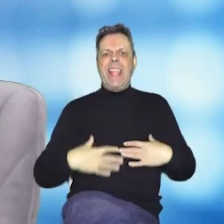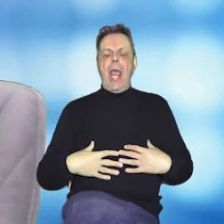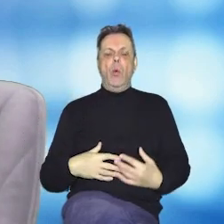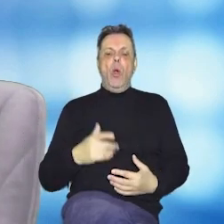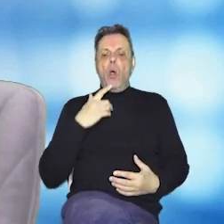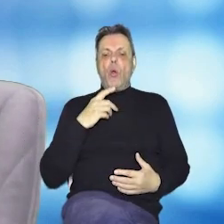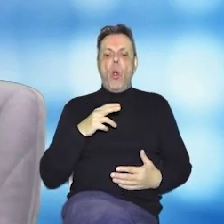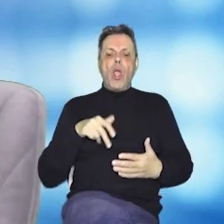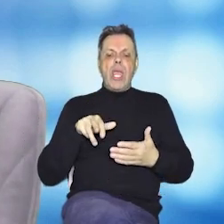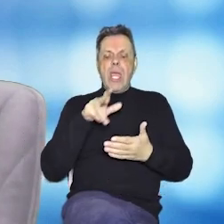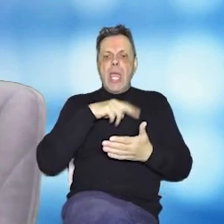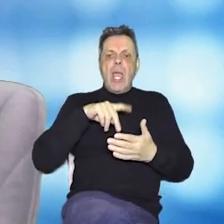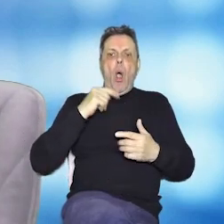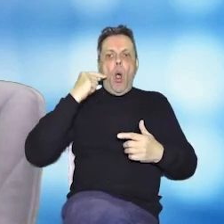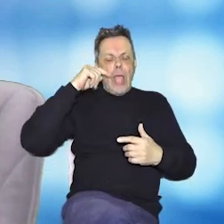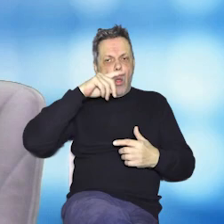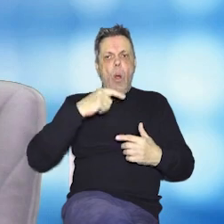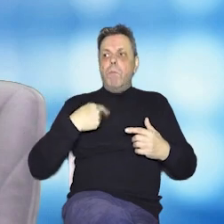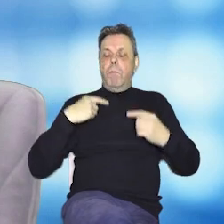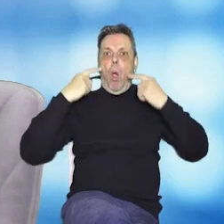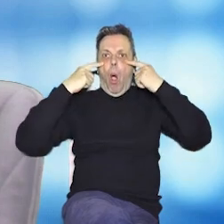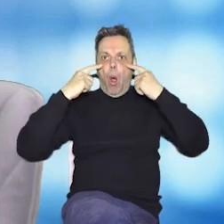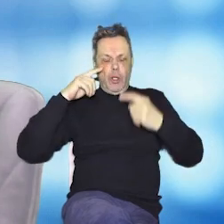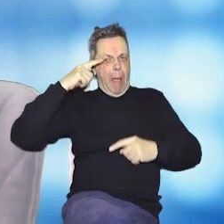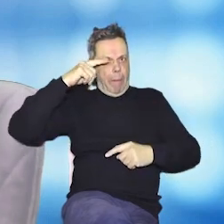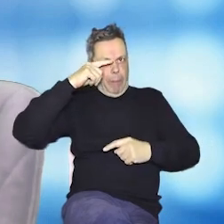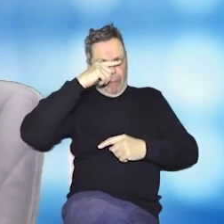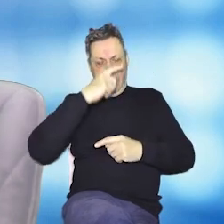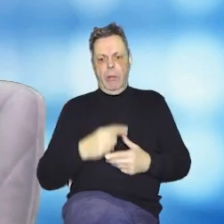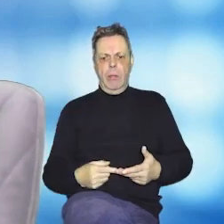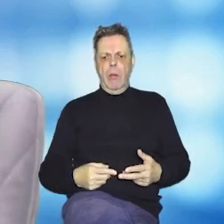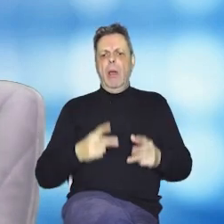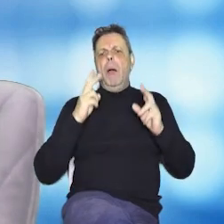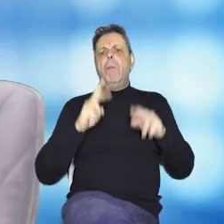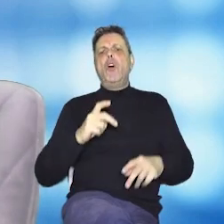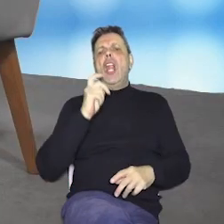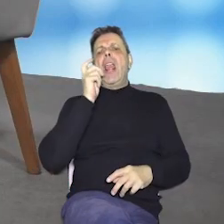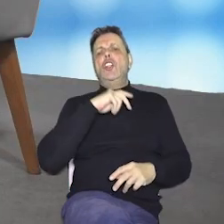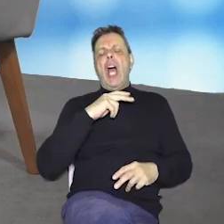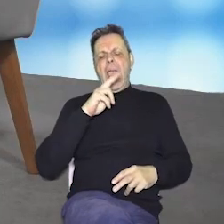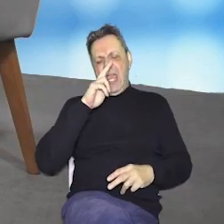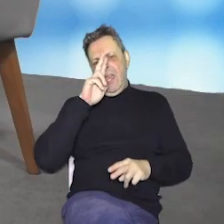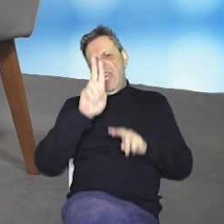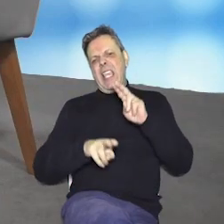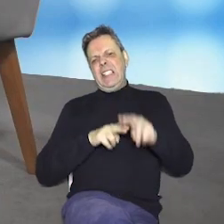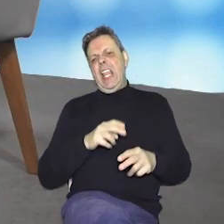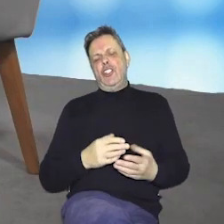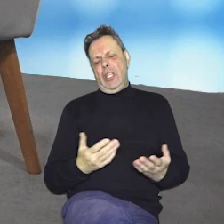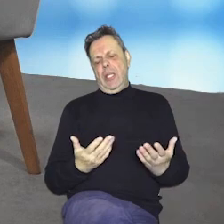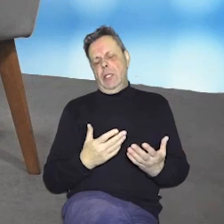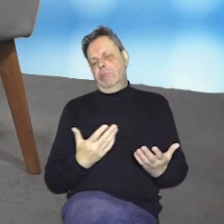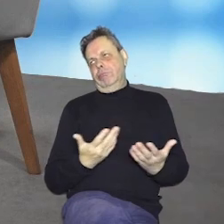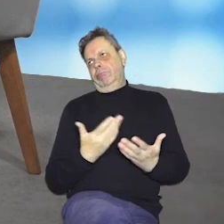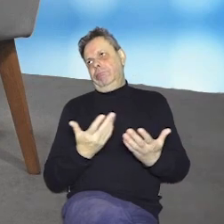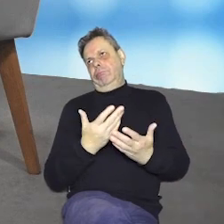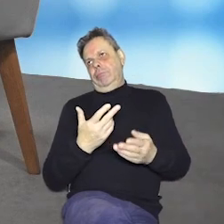čak hodaju, odnosno plaze po našem oku i tako dalje. Može li čaj izliječiti bilo kojeg nametnika